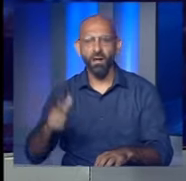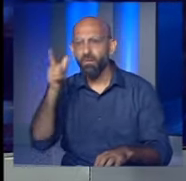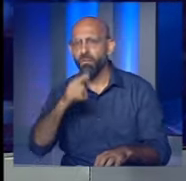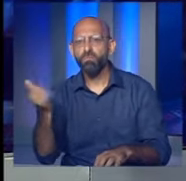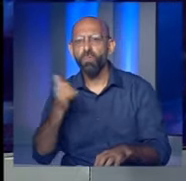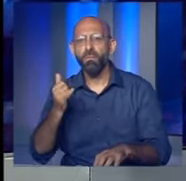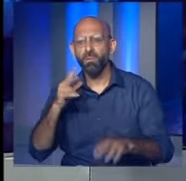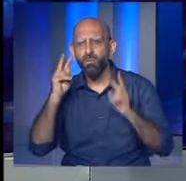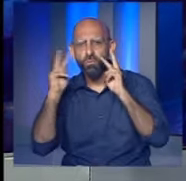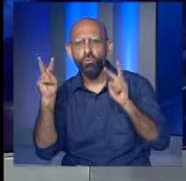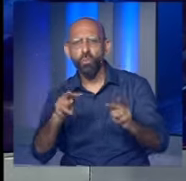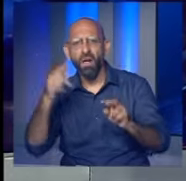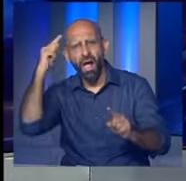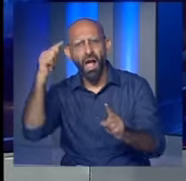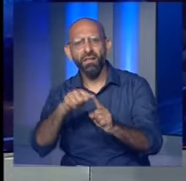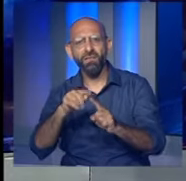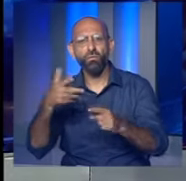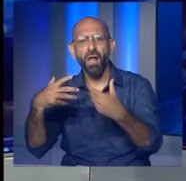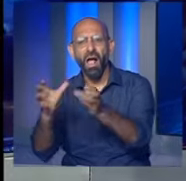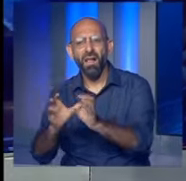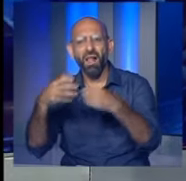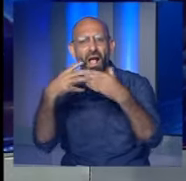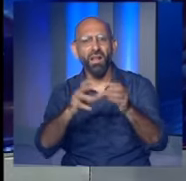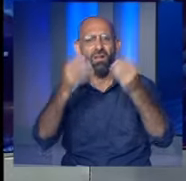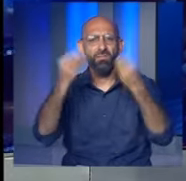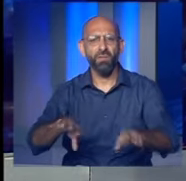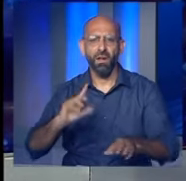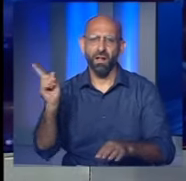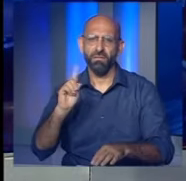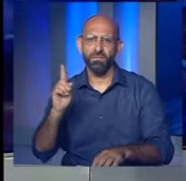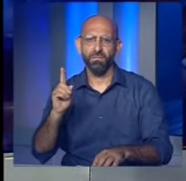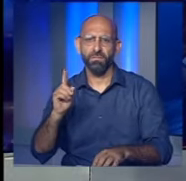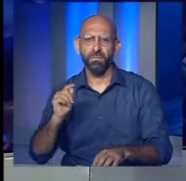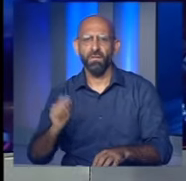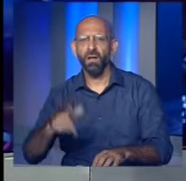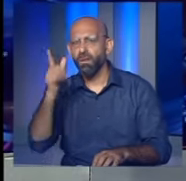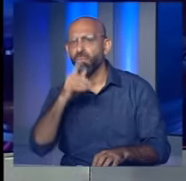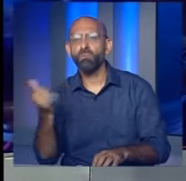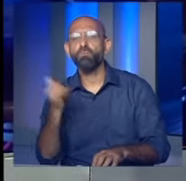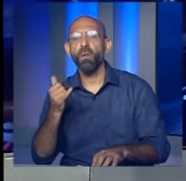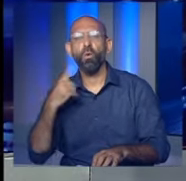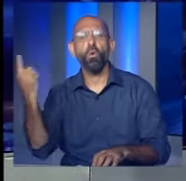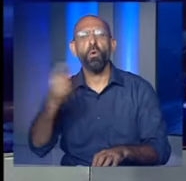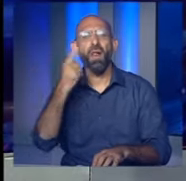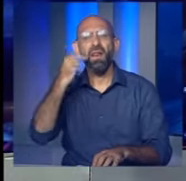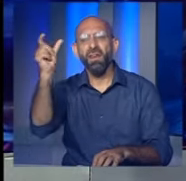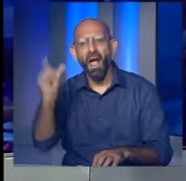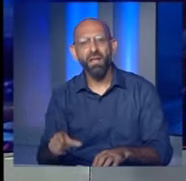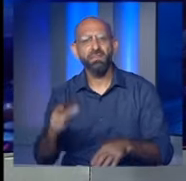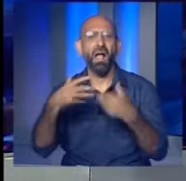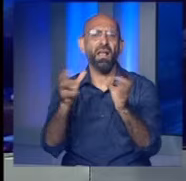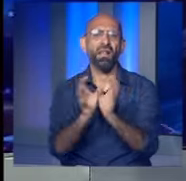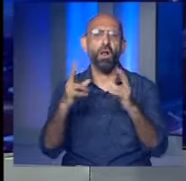ان فكره العائله في العالم مستهدفه وكل الحركات غير الطبيعيه هدفها ضرب العائله اتمنى ان تكون واحده من